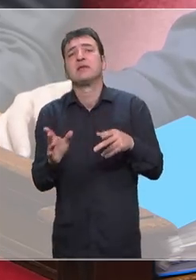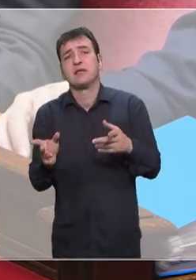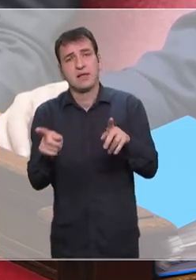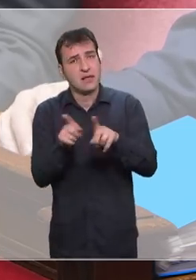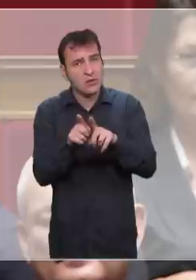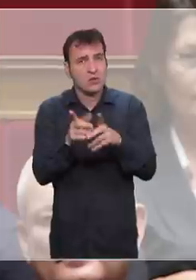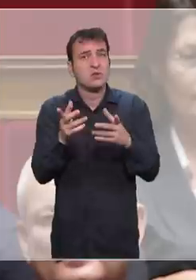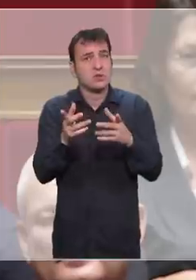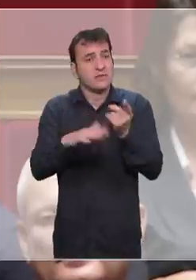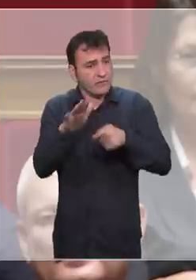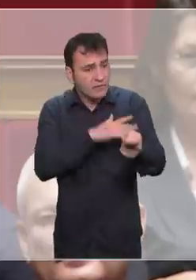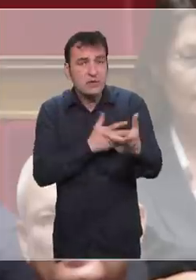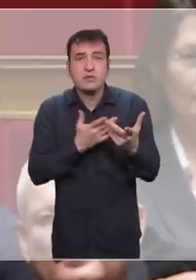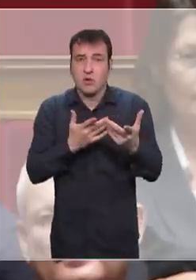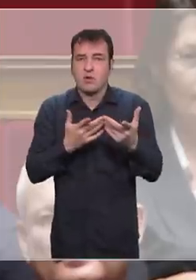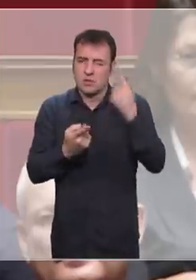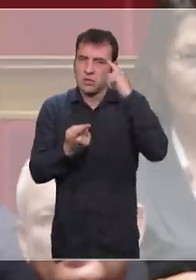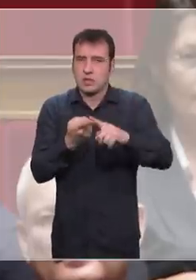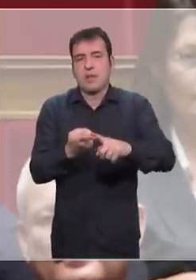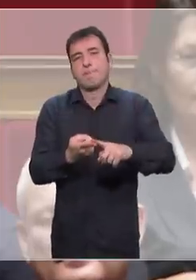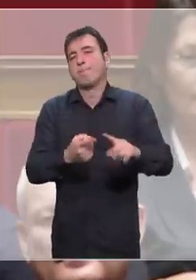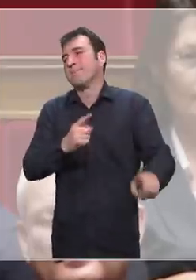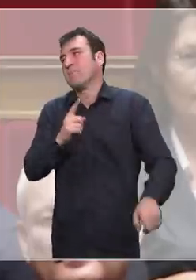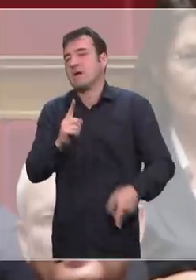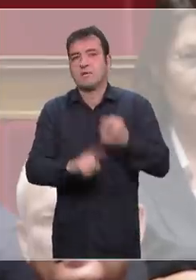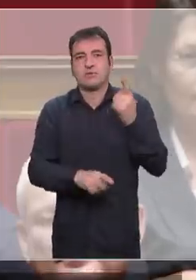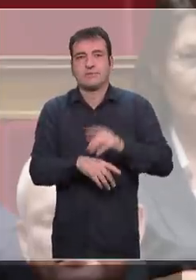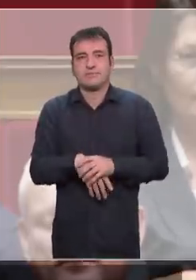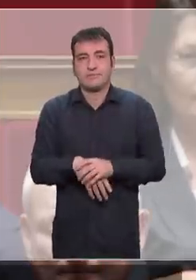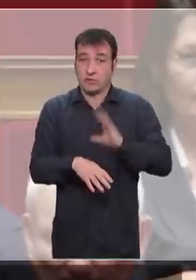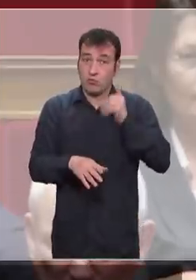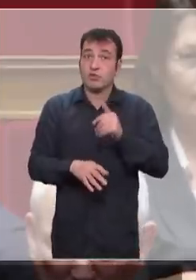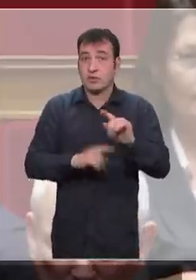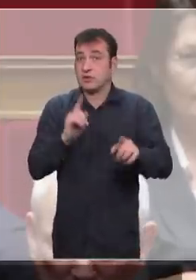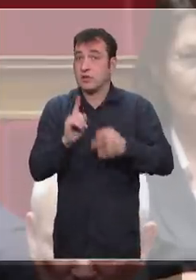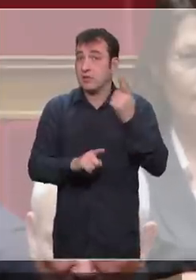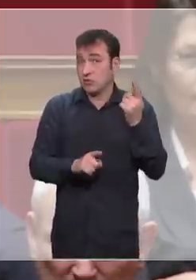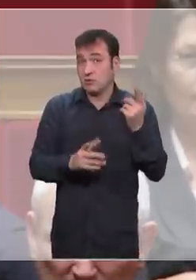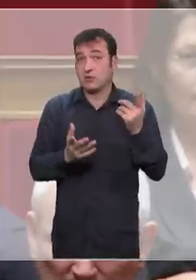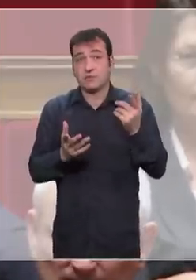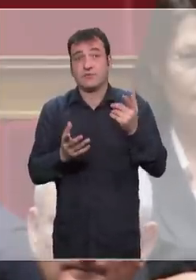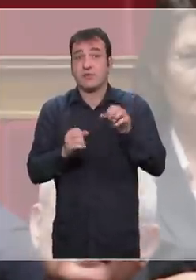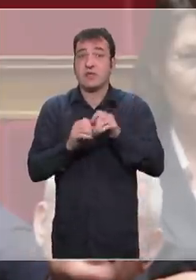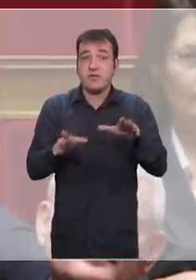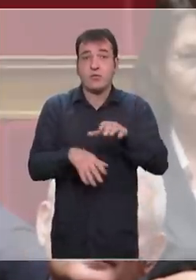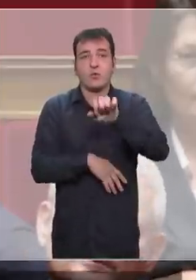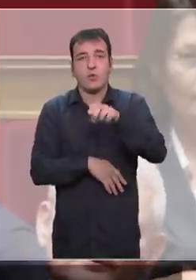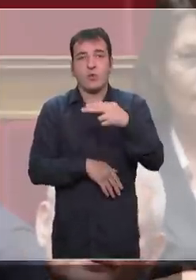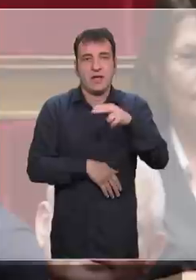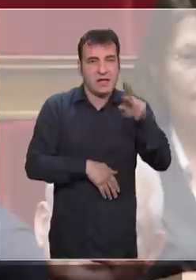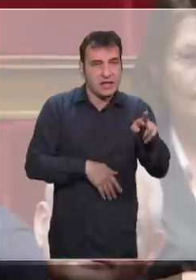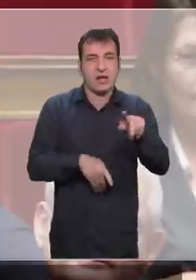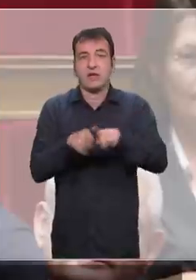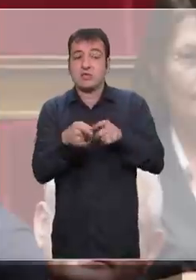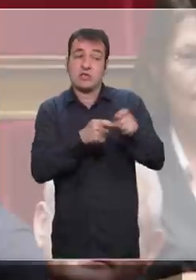sont par exemple autant de sujets qui sont cruciaux. À ce titre, il me semblerait important que les volets développement des ENR et gestion de l'eau soient